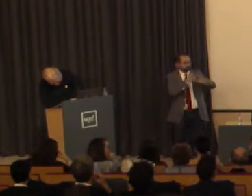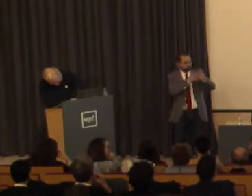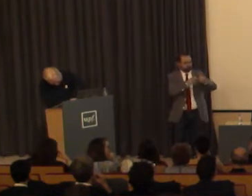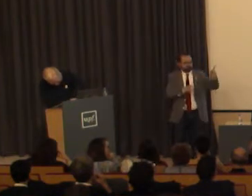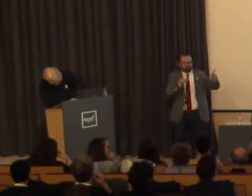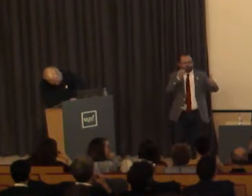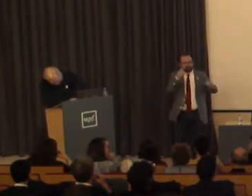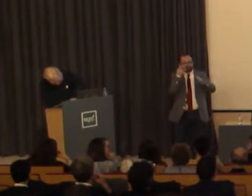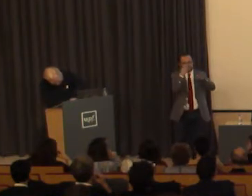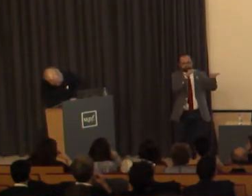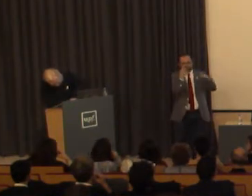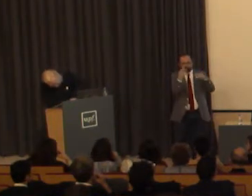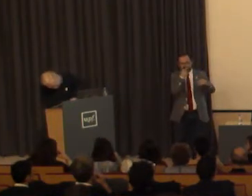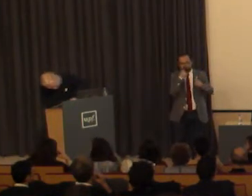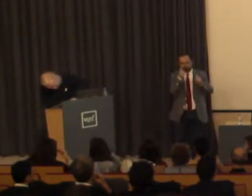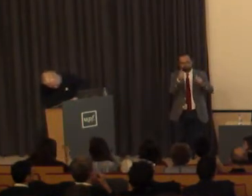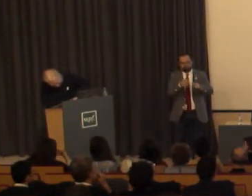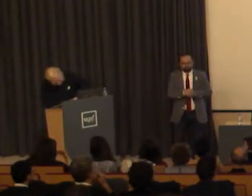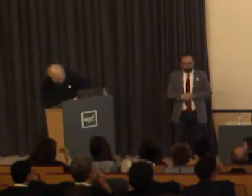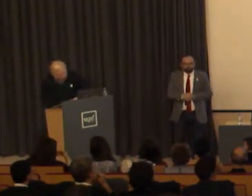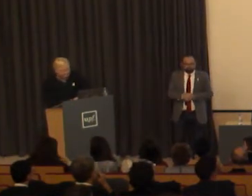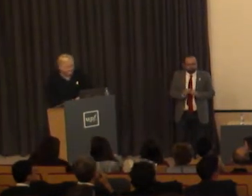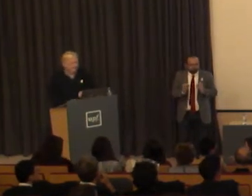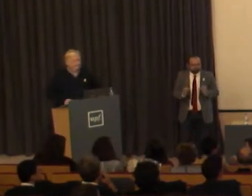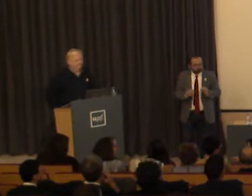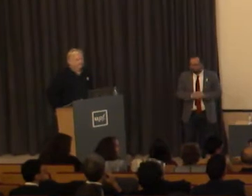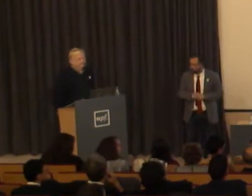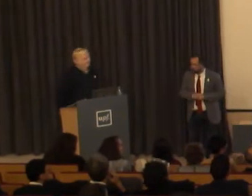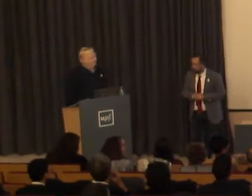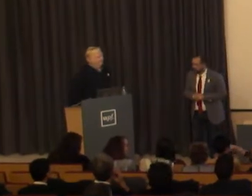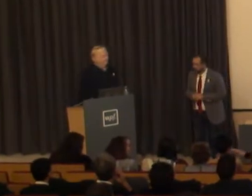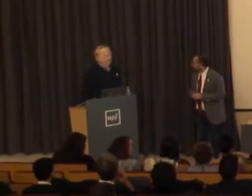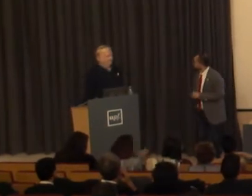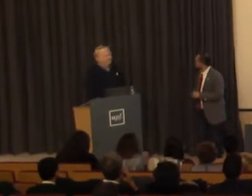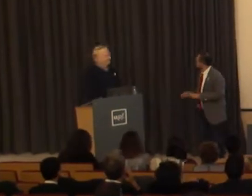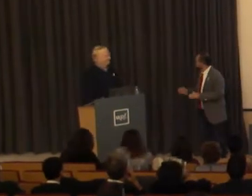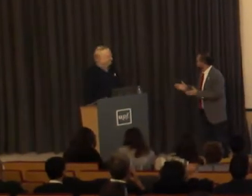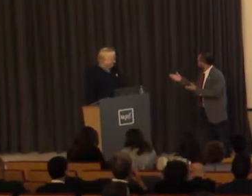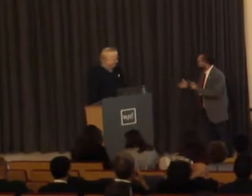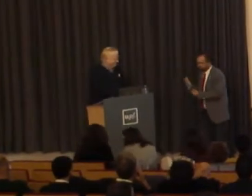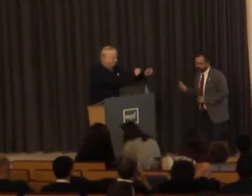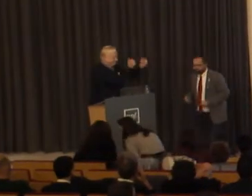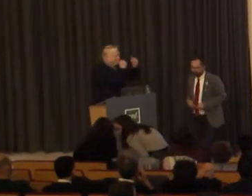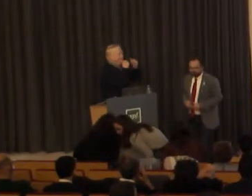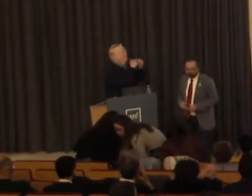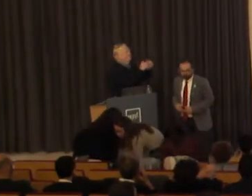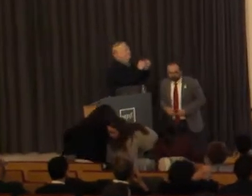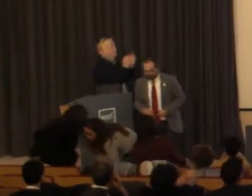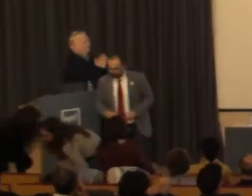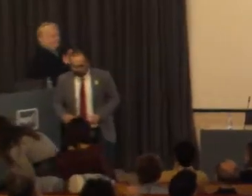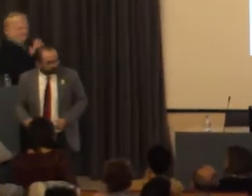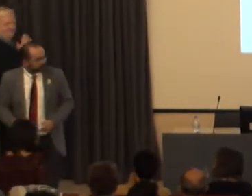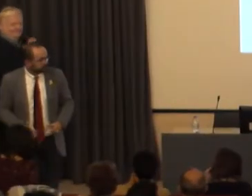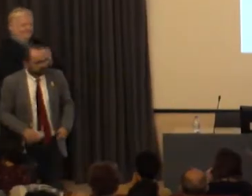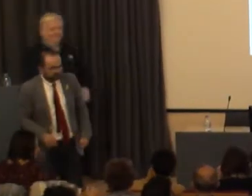triple interpretació d'internacional a català i de català a llengua de signes catalana, perquè ho tingueu present, per saber on heu de mirar. Molt bé, doncs